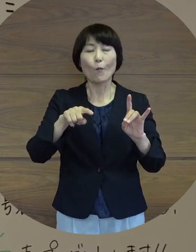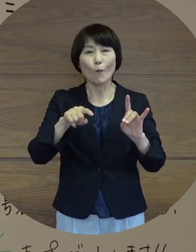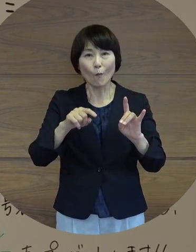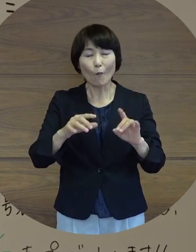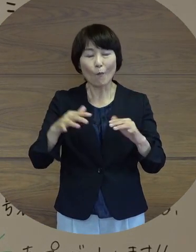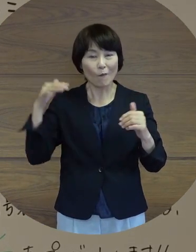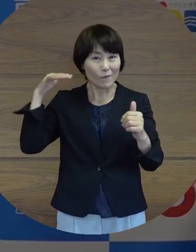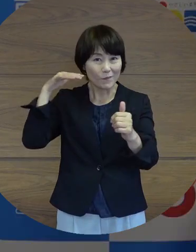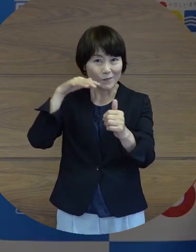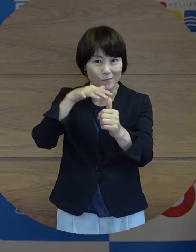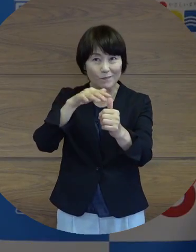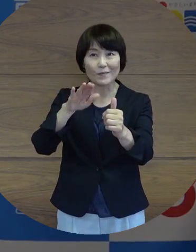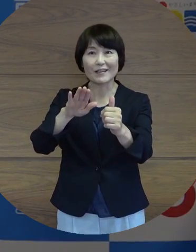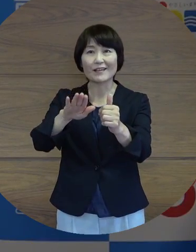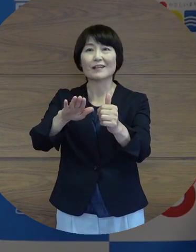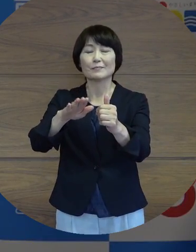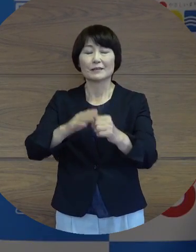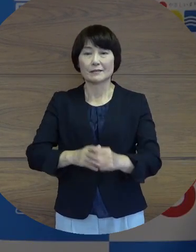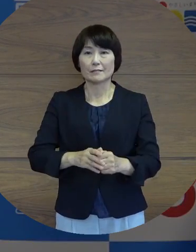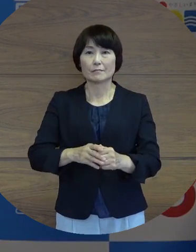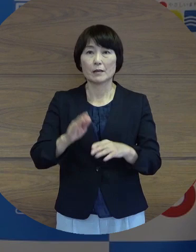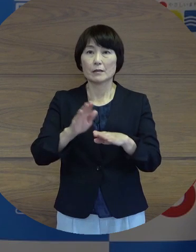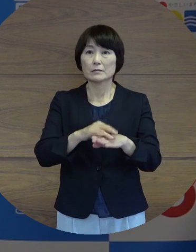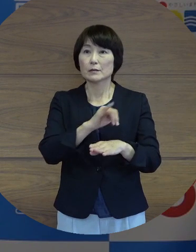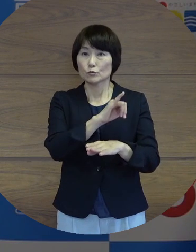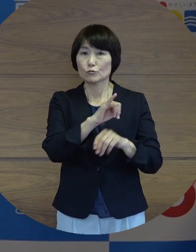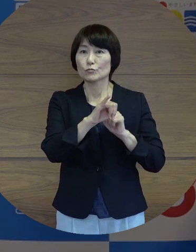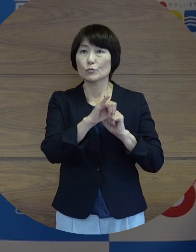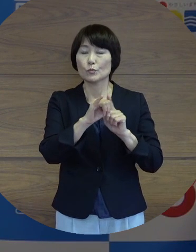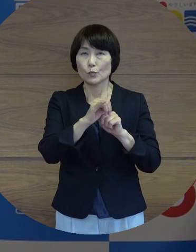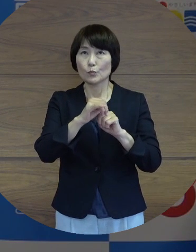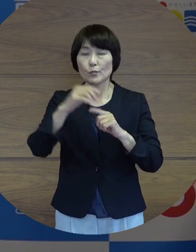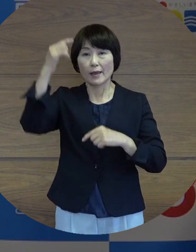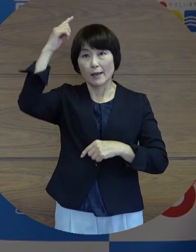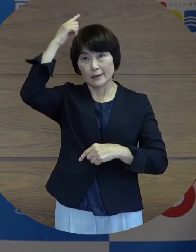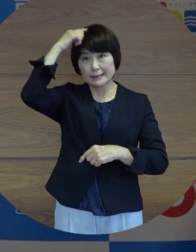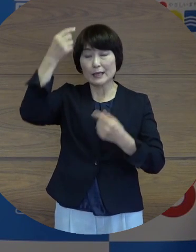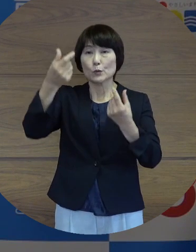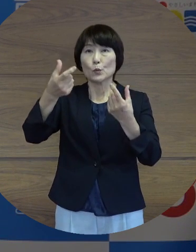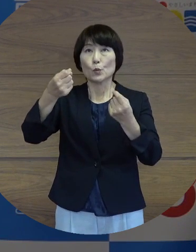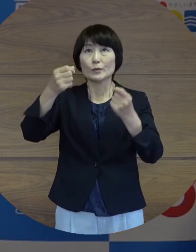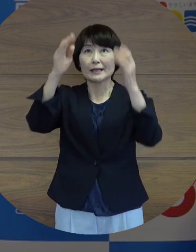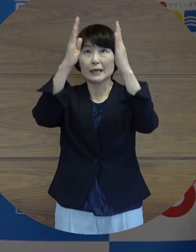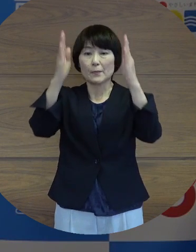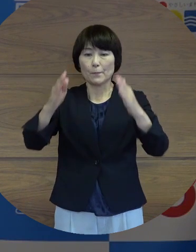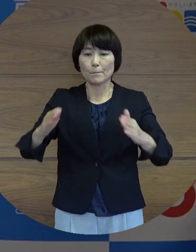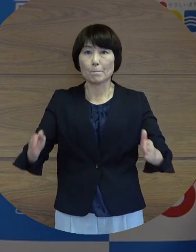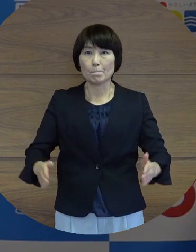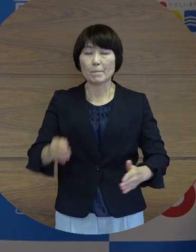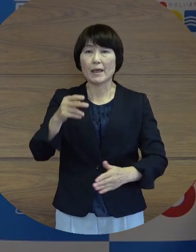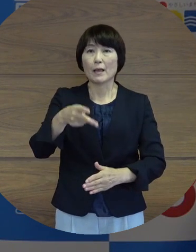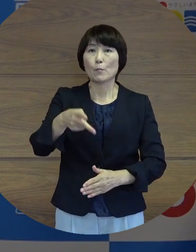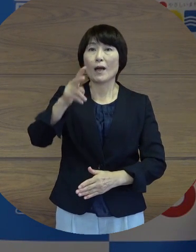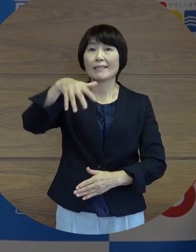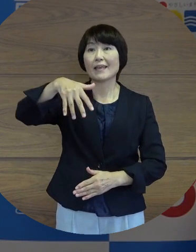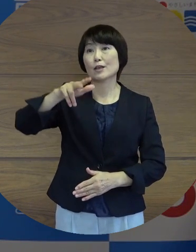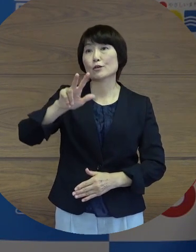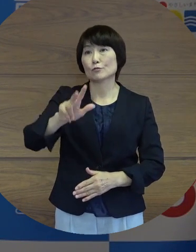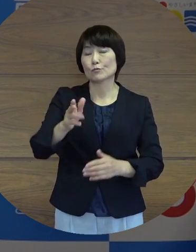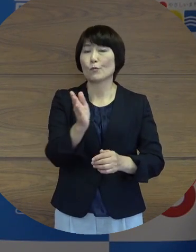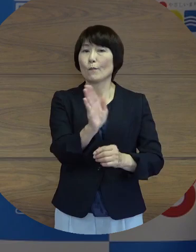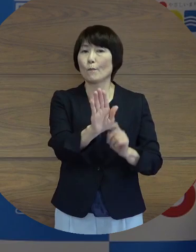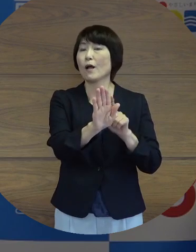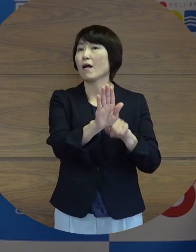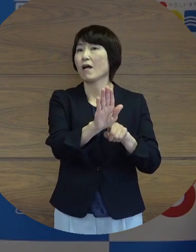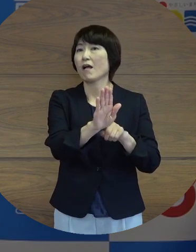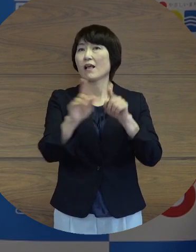見せました。長谷川選手の、等身大パネルを設置したわけですけれども、このパネルと一緒に、写真を撮る方